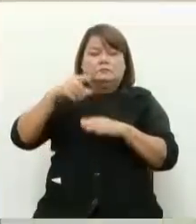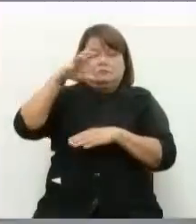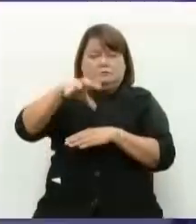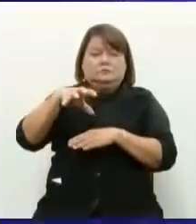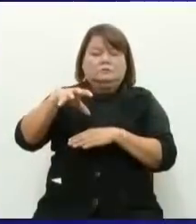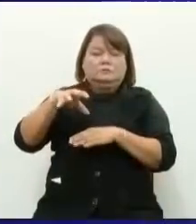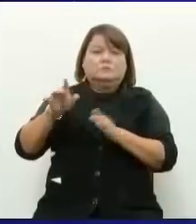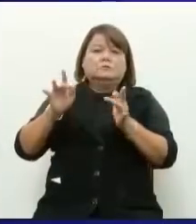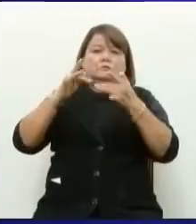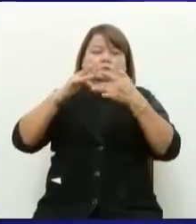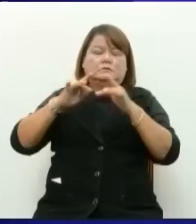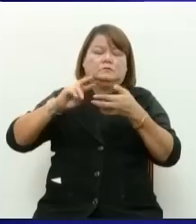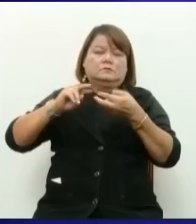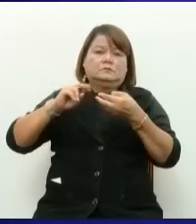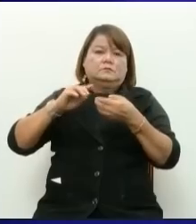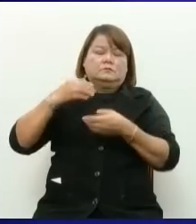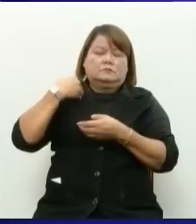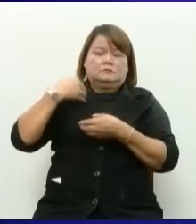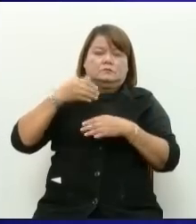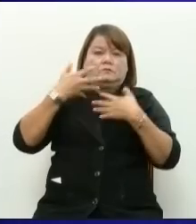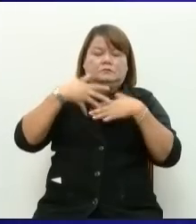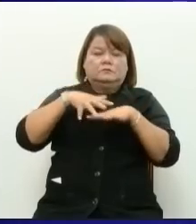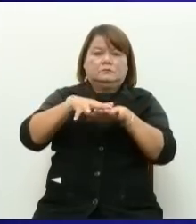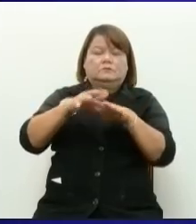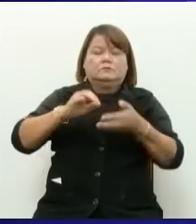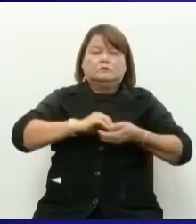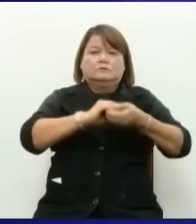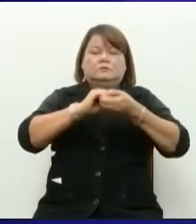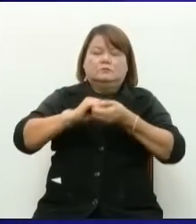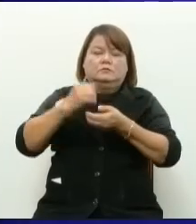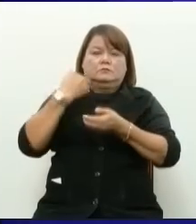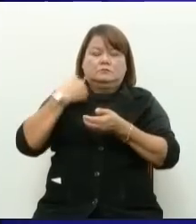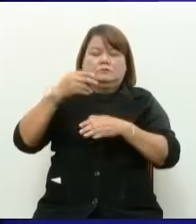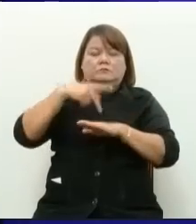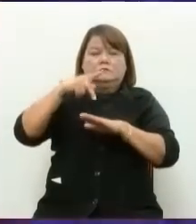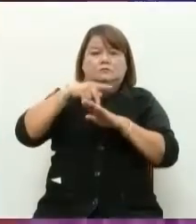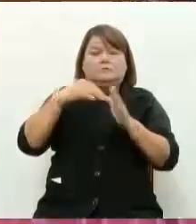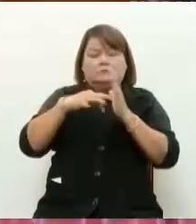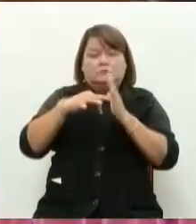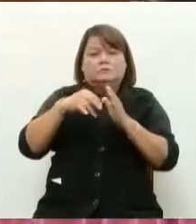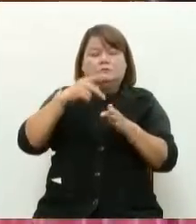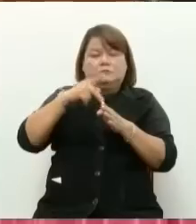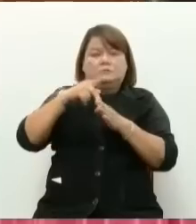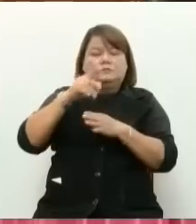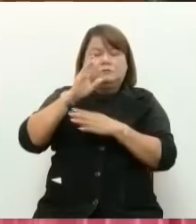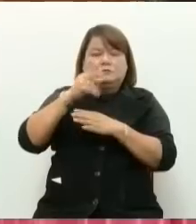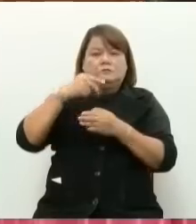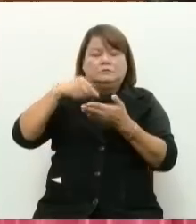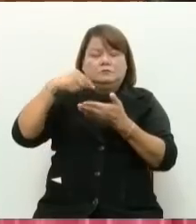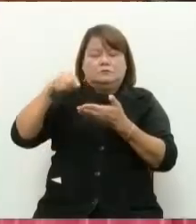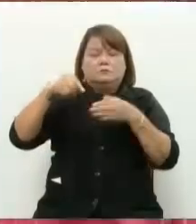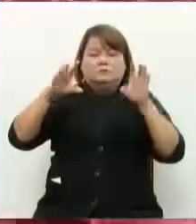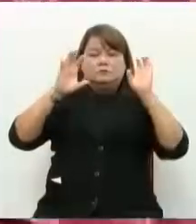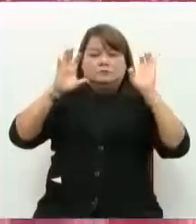จิทัลสู่ประสิทธิภาพเครือข่ายความร่วมมือกลุ่มพื้นที่การศึกษาประจำเขตตรวจราชการที่